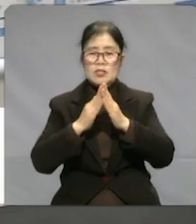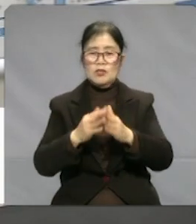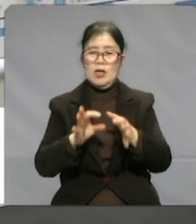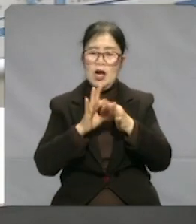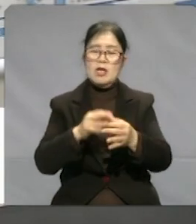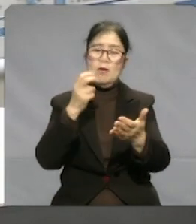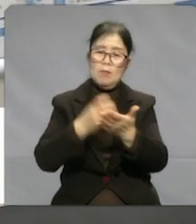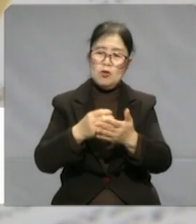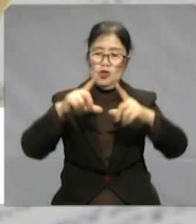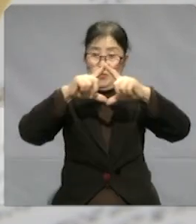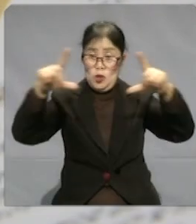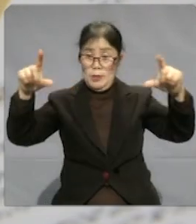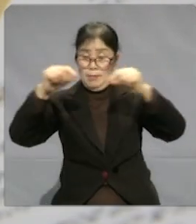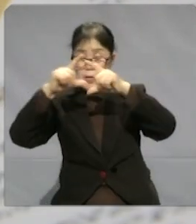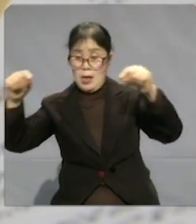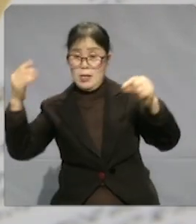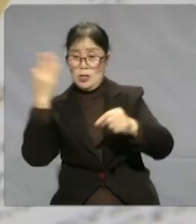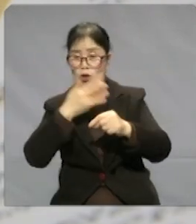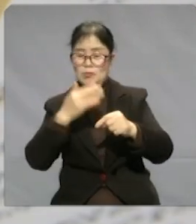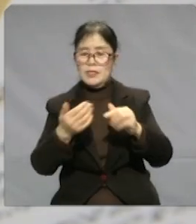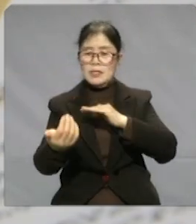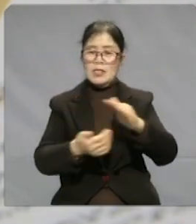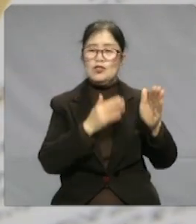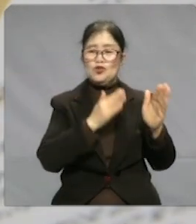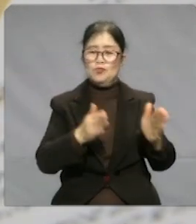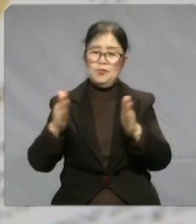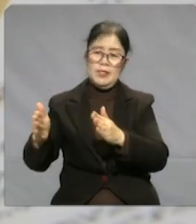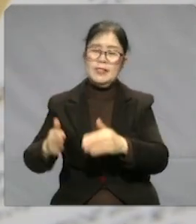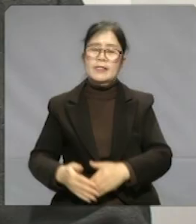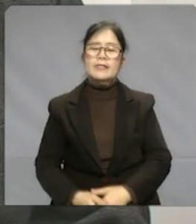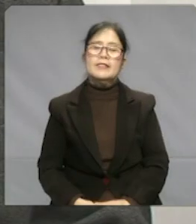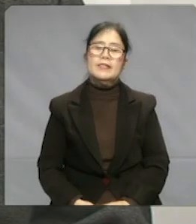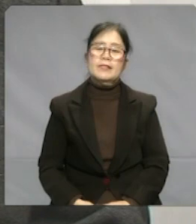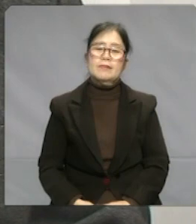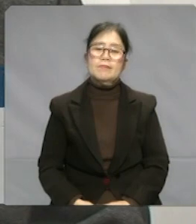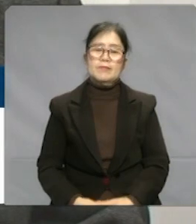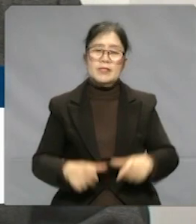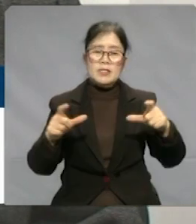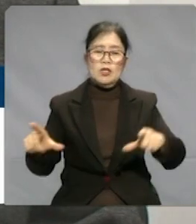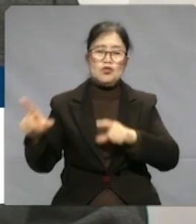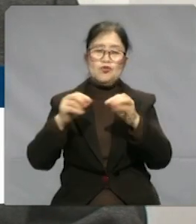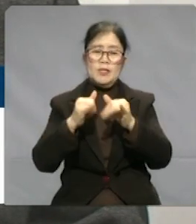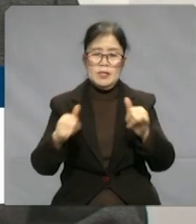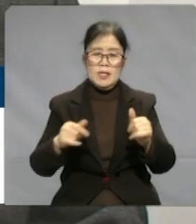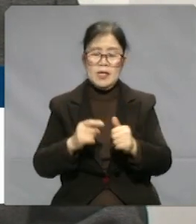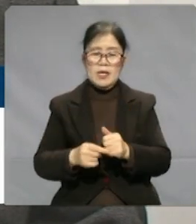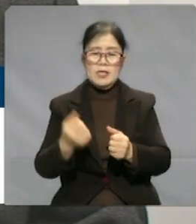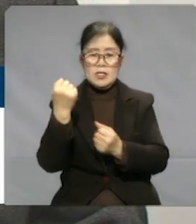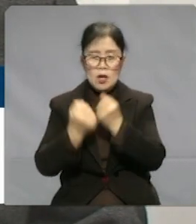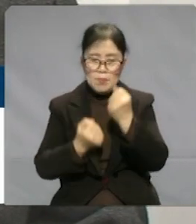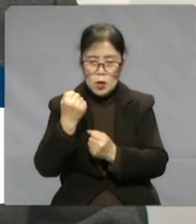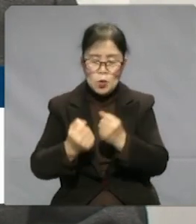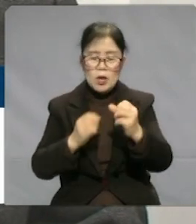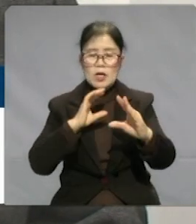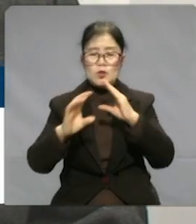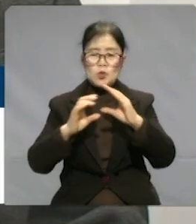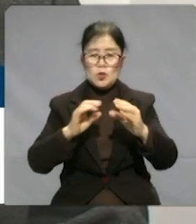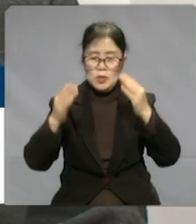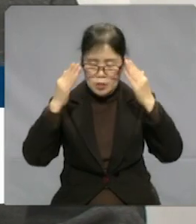법규와 표지판 정비 등 사전 준비 작업에 나섭니다. 지역 주민들을 대상으로 설명과 소통에